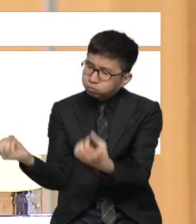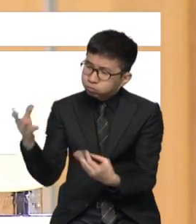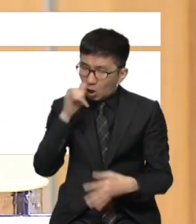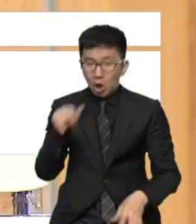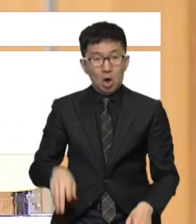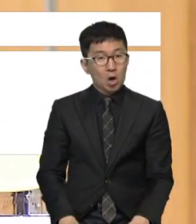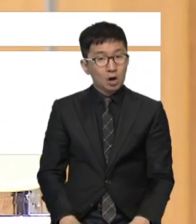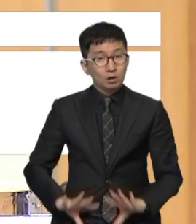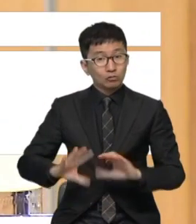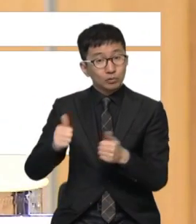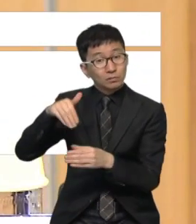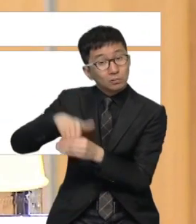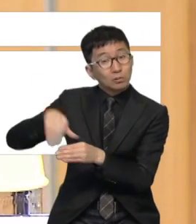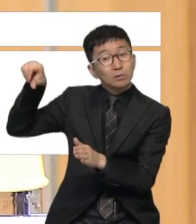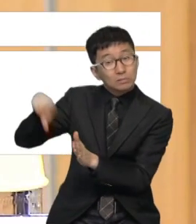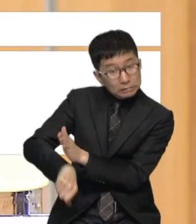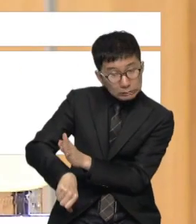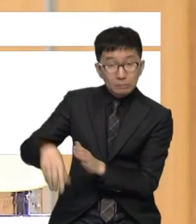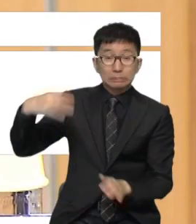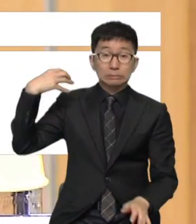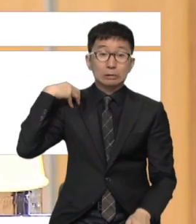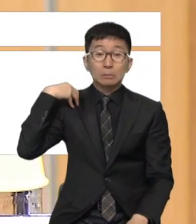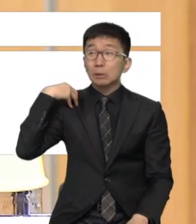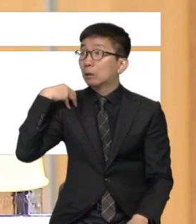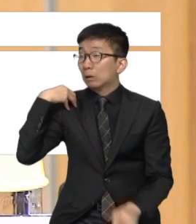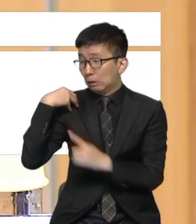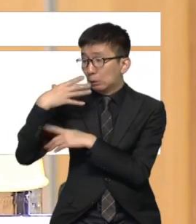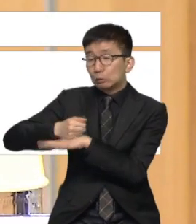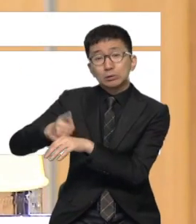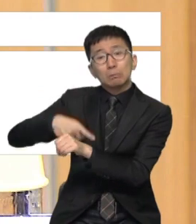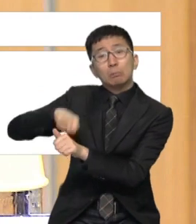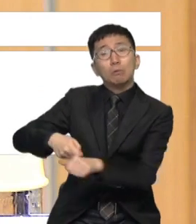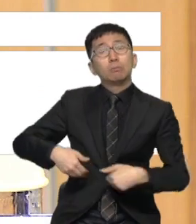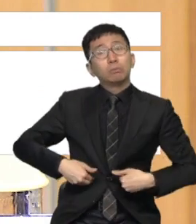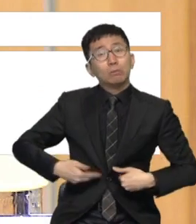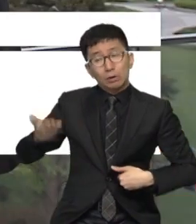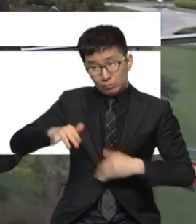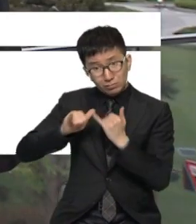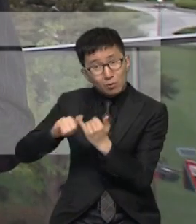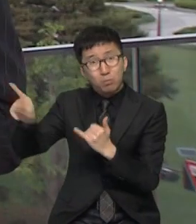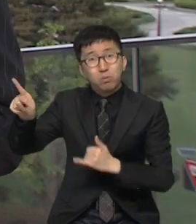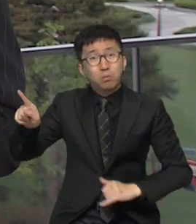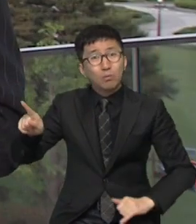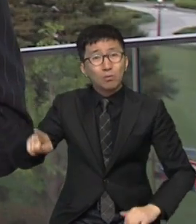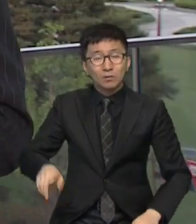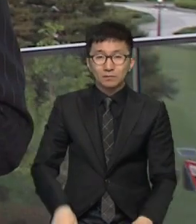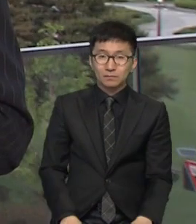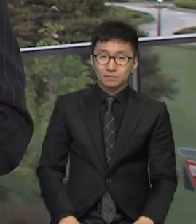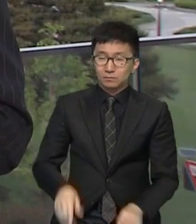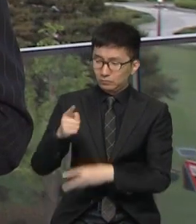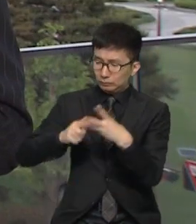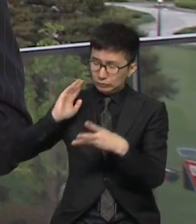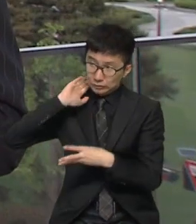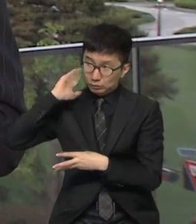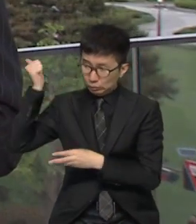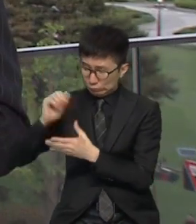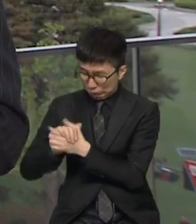패배 책임이라는 면에서 보면은 벌을 받아야 할 뿐이지 상 받을 뿐 아니다. 솔직하게. 친윤계가 내세우는 힘